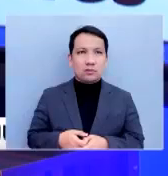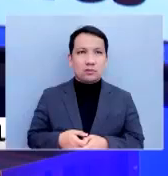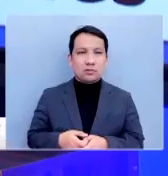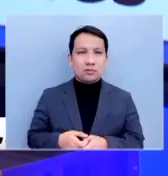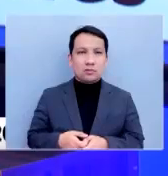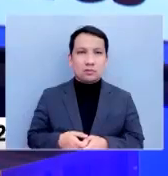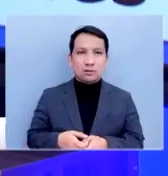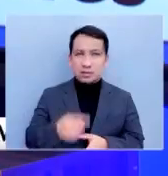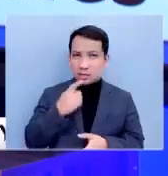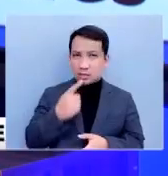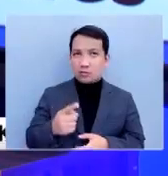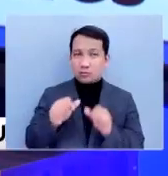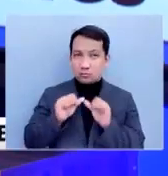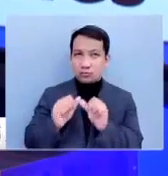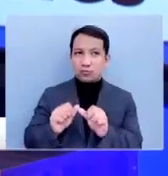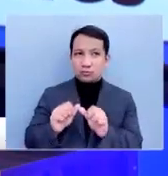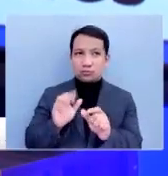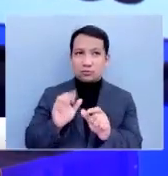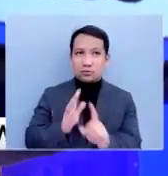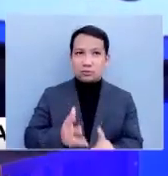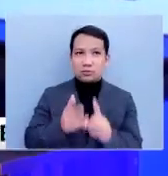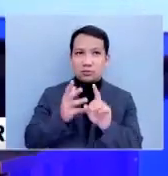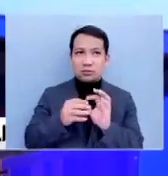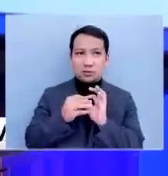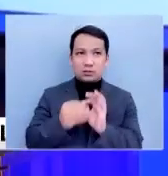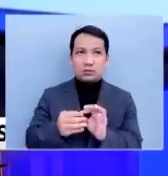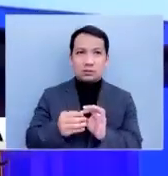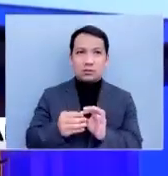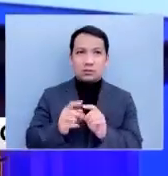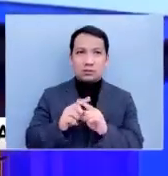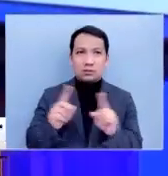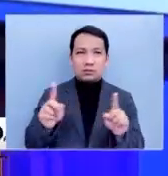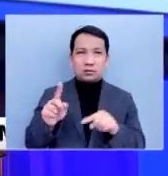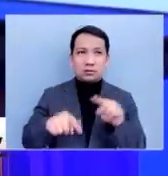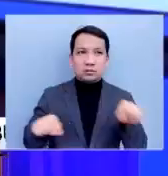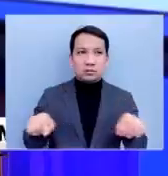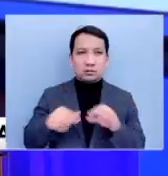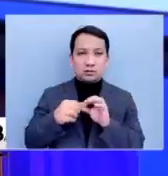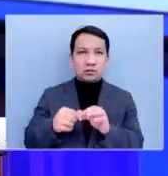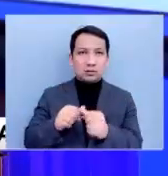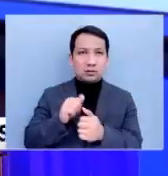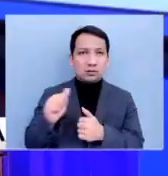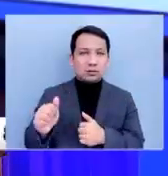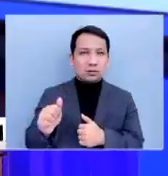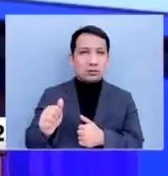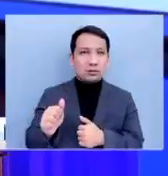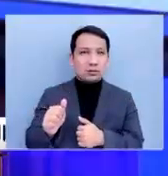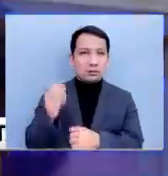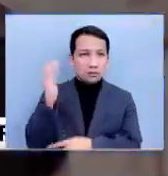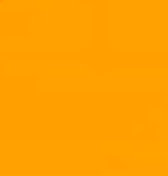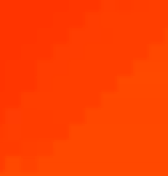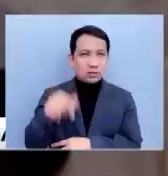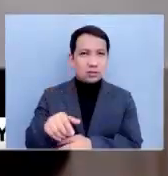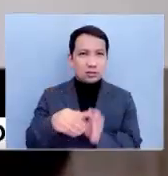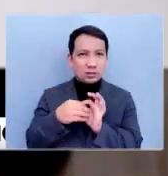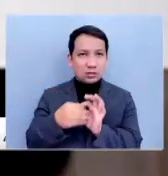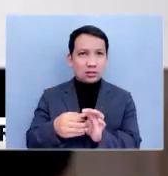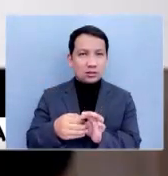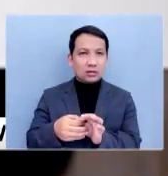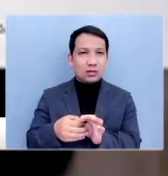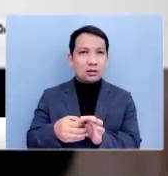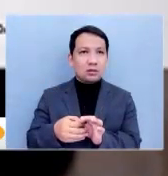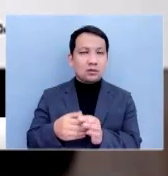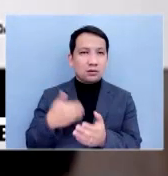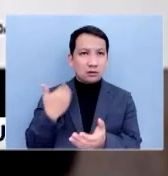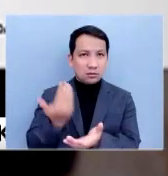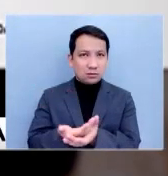Heto, patuloy na namamayagpag ang EAT pagdating sa ratings ng mga noontime show sa legit na ATV